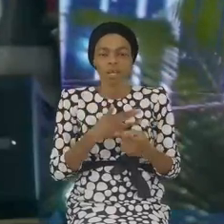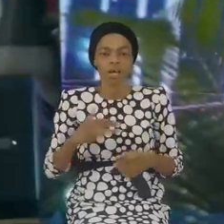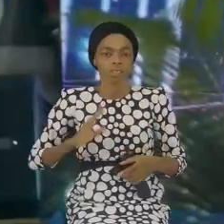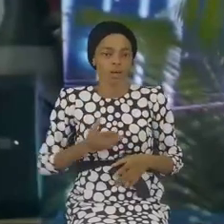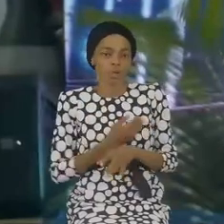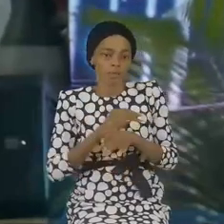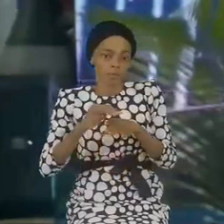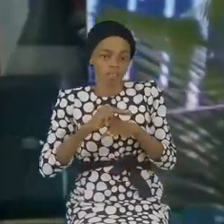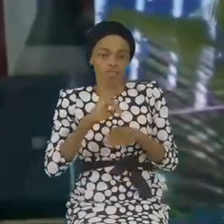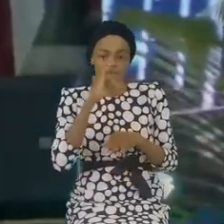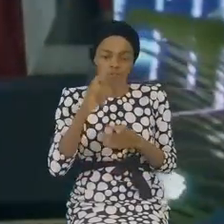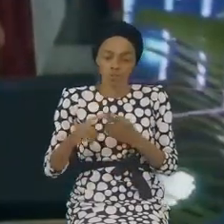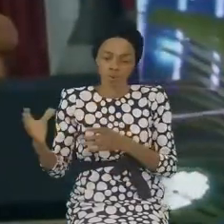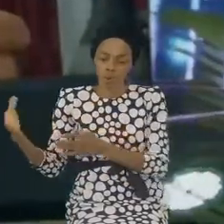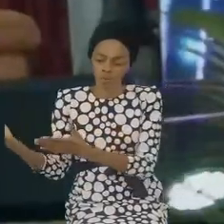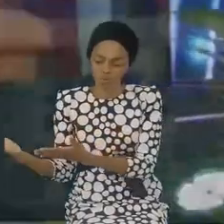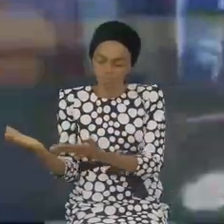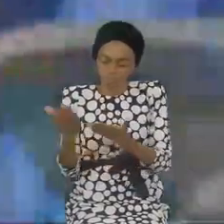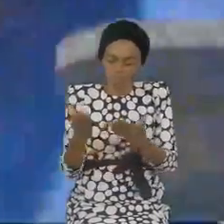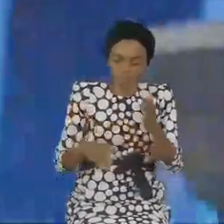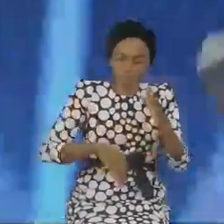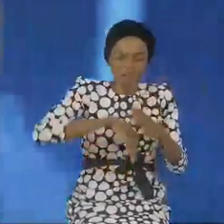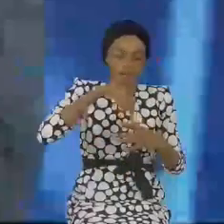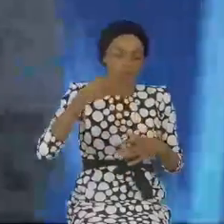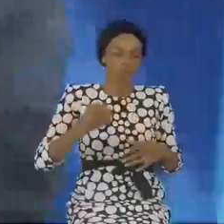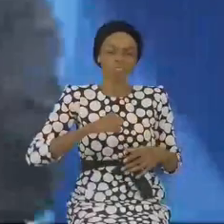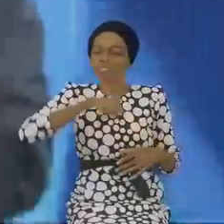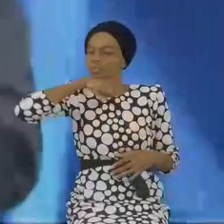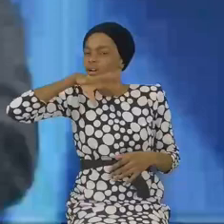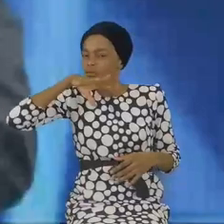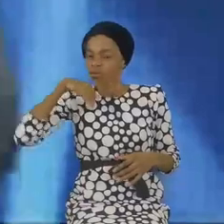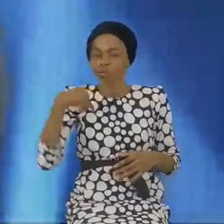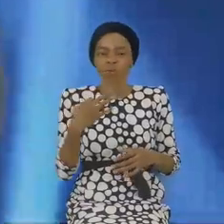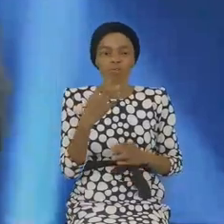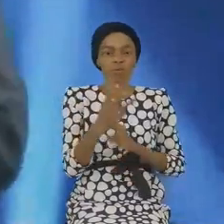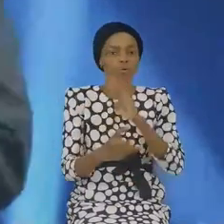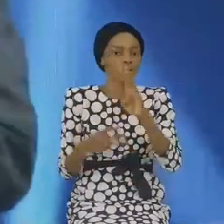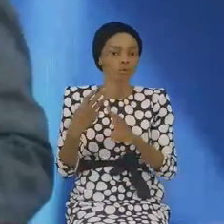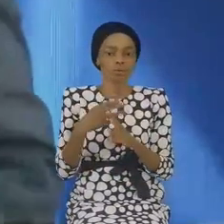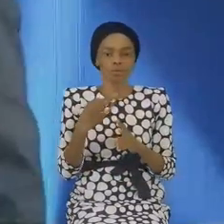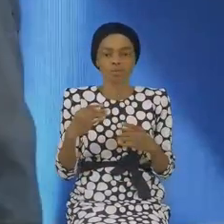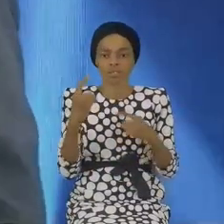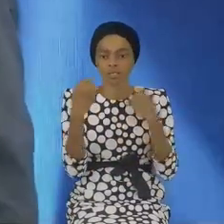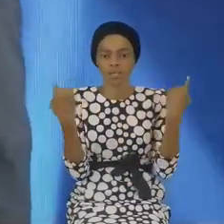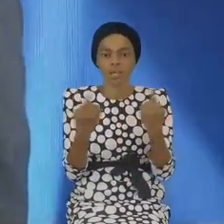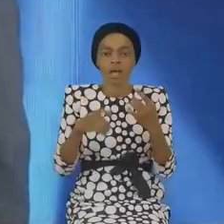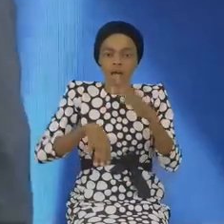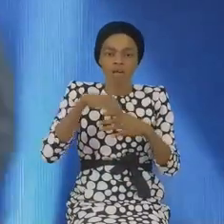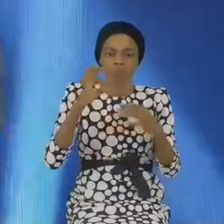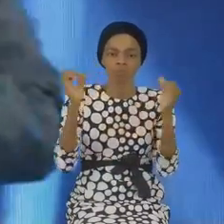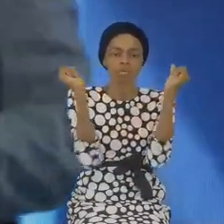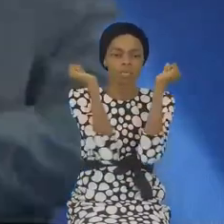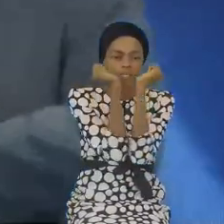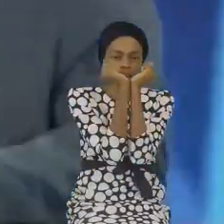faire sortir de la corruption du monde, du péché. Les faire sortir de la captivité du